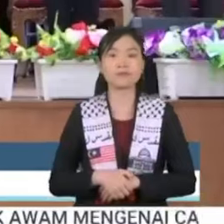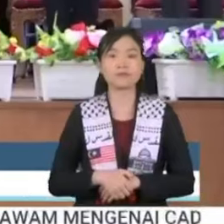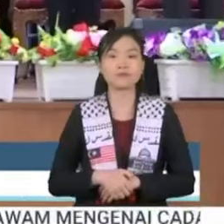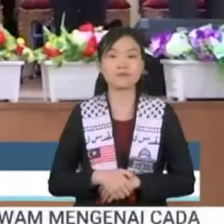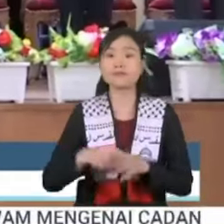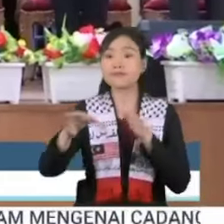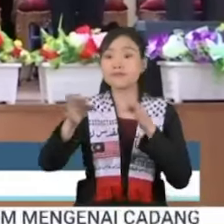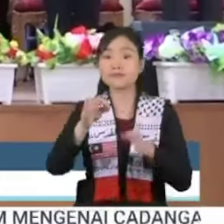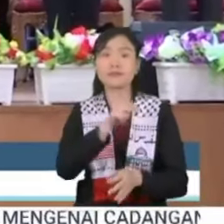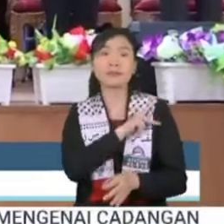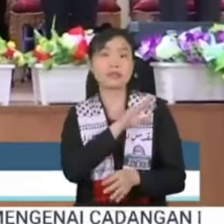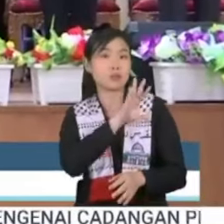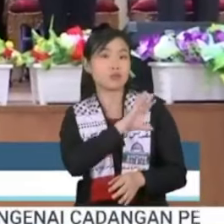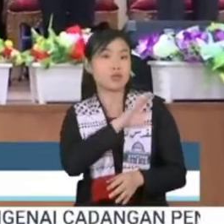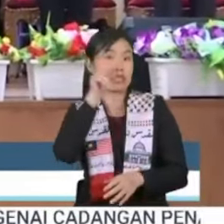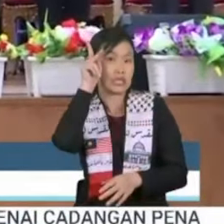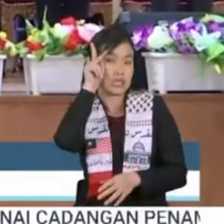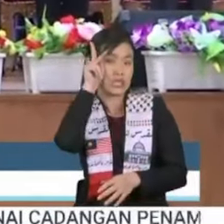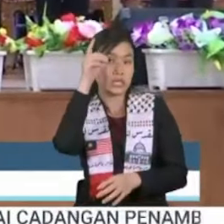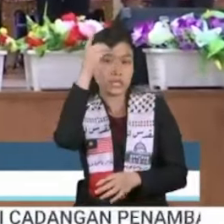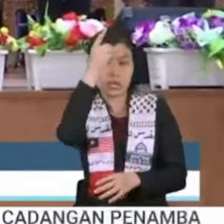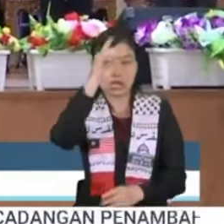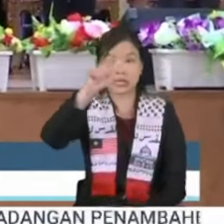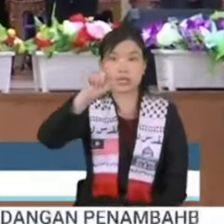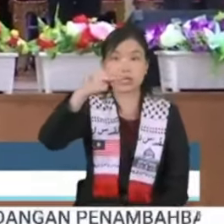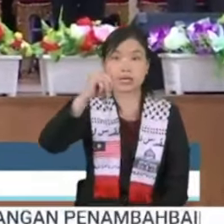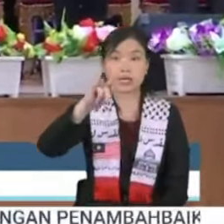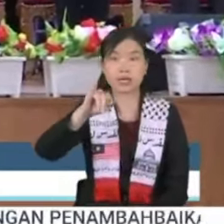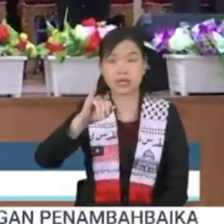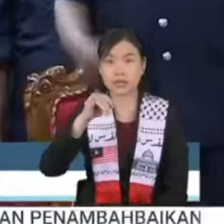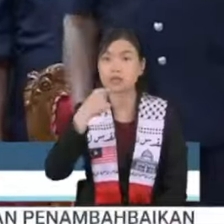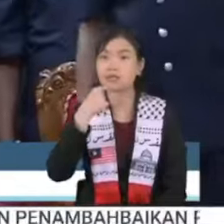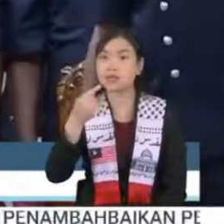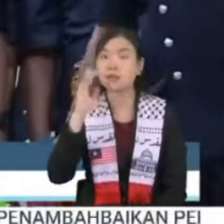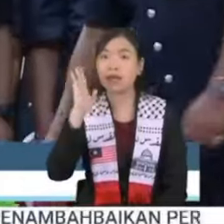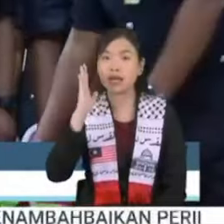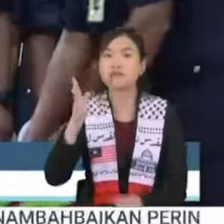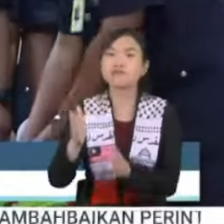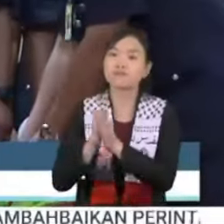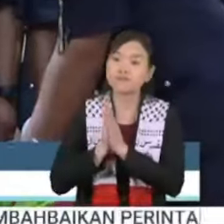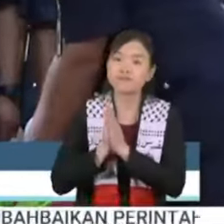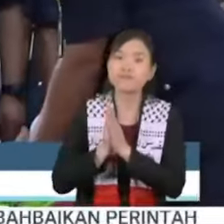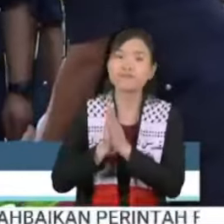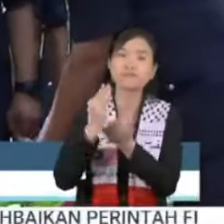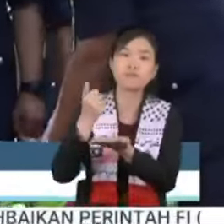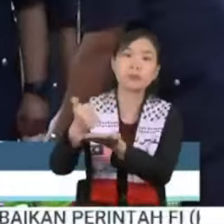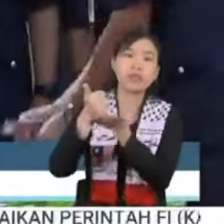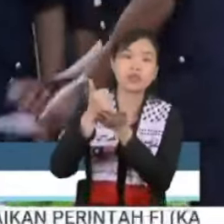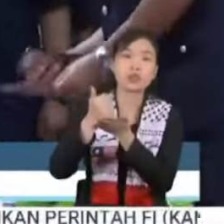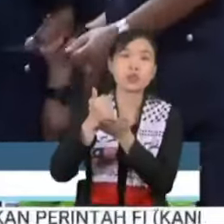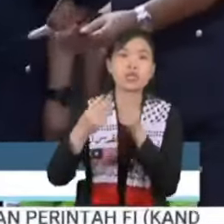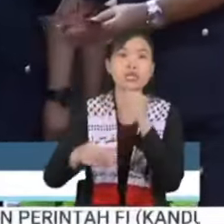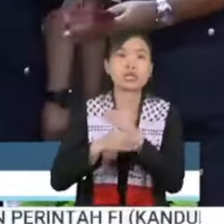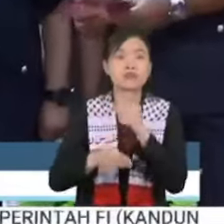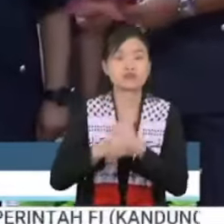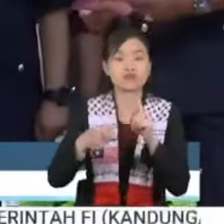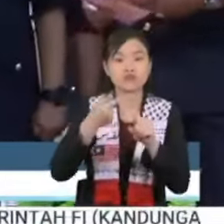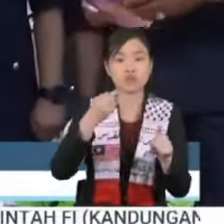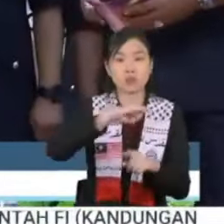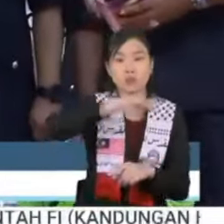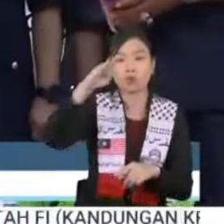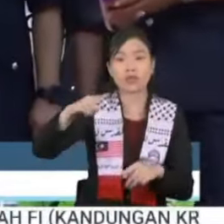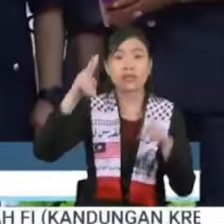Jelas Ketua Polis Kelantan, Datuk Muhammad Zaki Harun, pihaknya juga akan memohon bantuan tambahan daripada Bukit Aman sekiranya perlu.